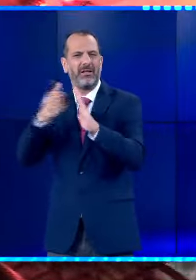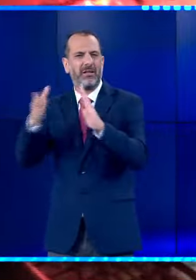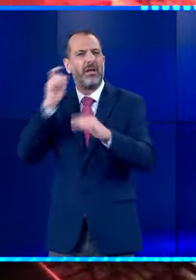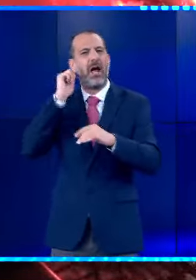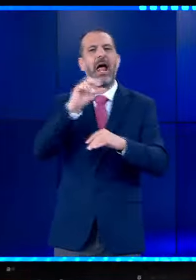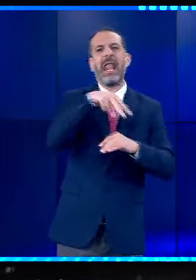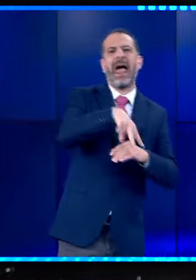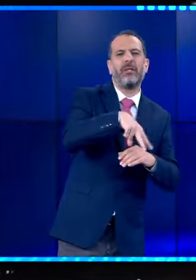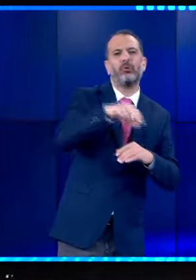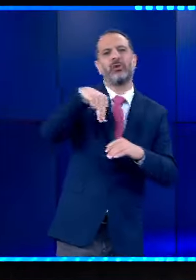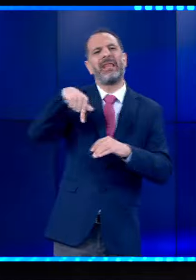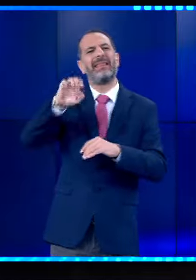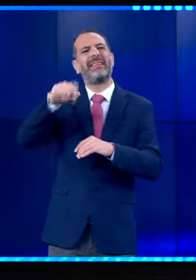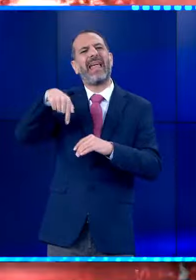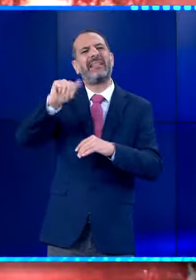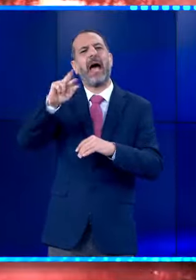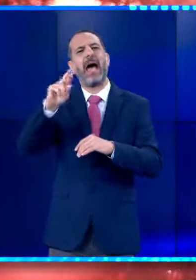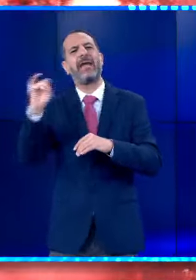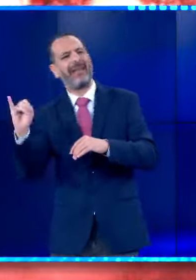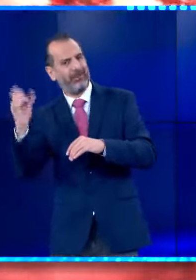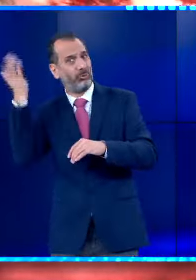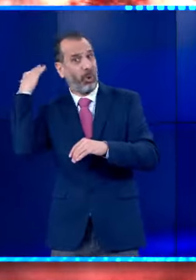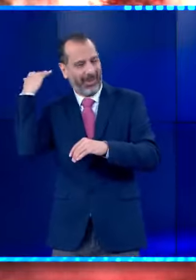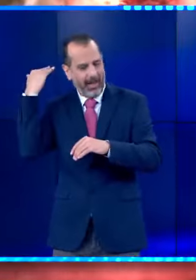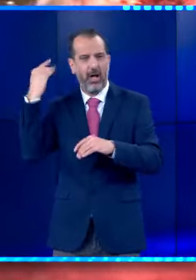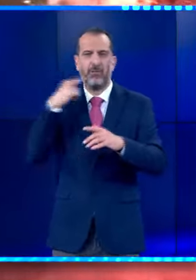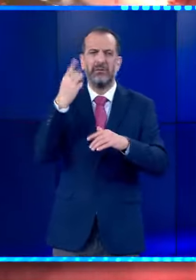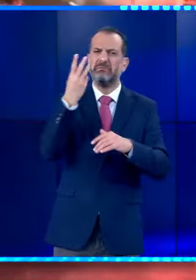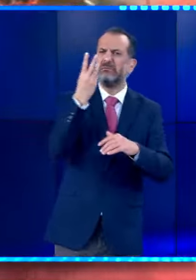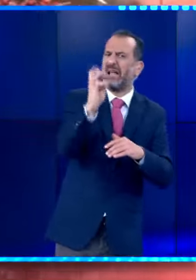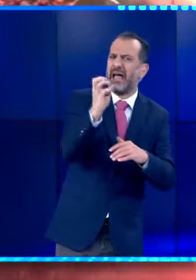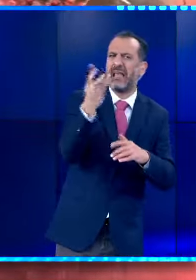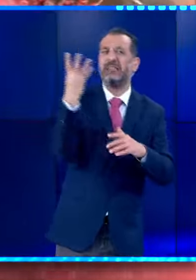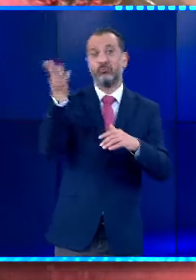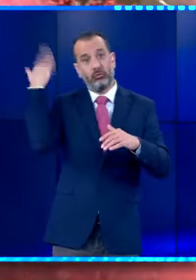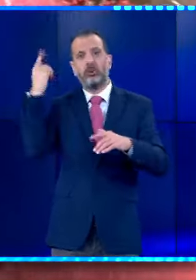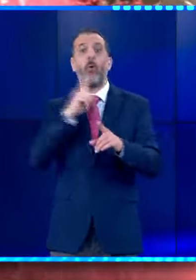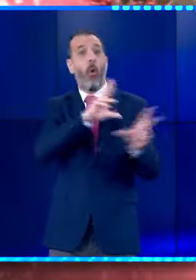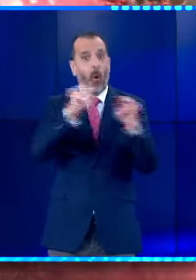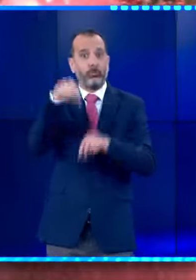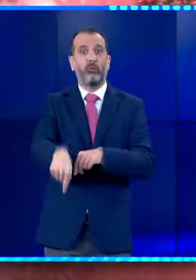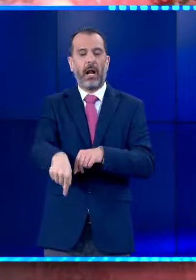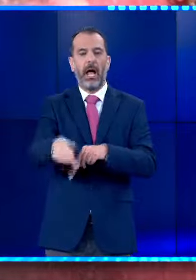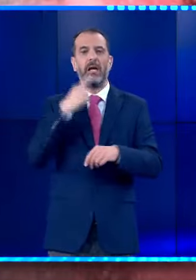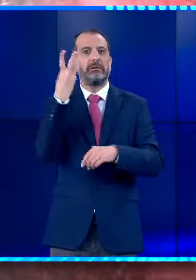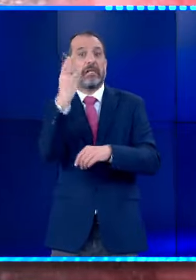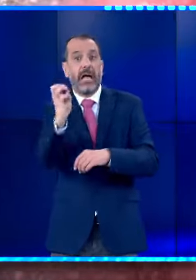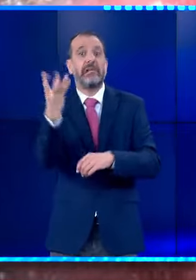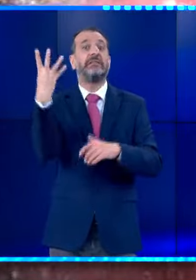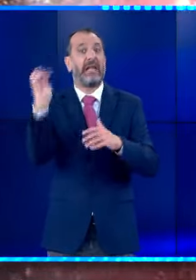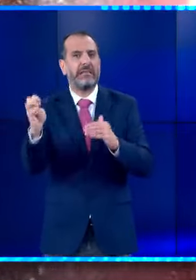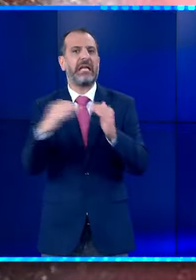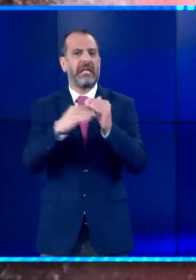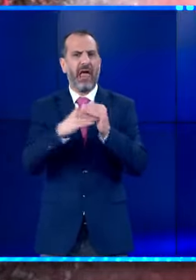Λάγιος Ντέταρη. Μιλάμε δηλαδή για τουλάχιστον 30 με 40.000 κόσμο, ο οποίος ήρθε